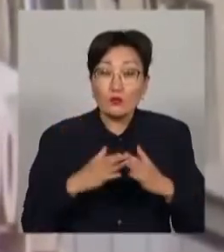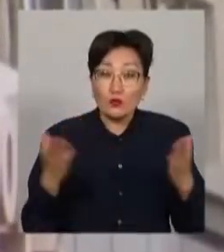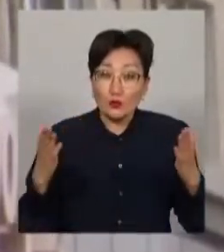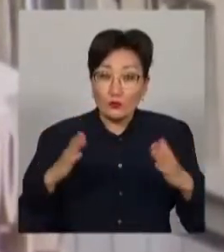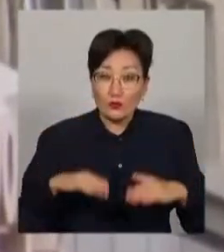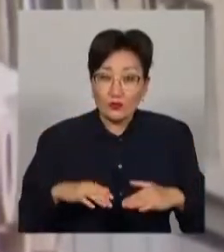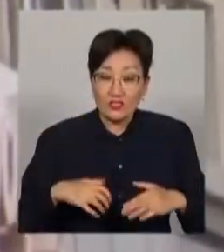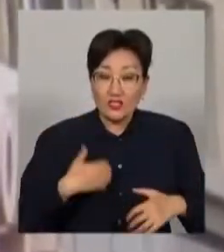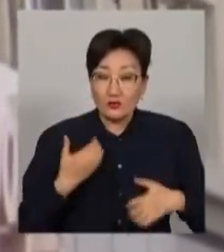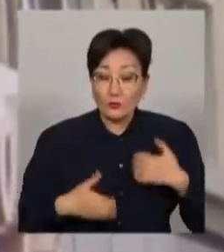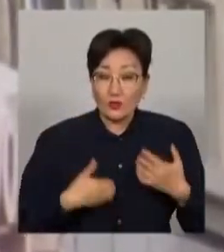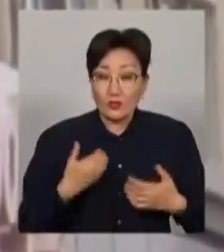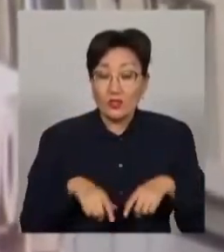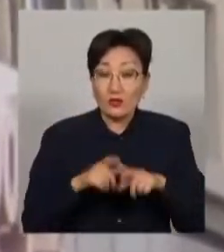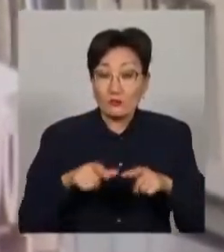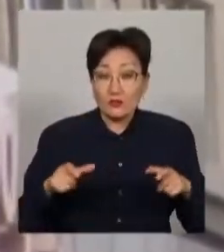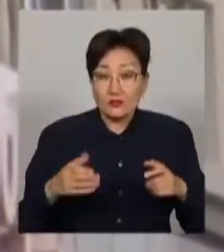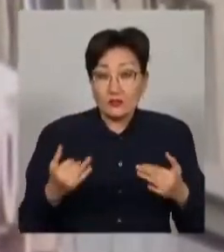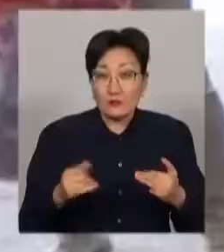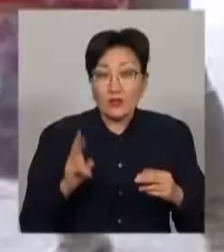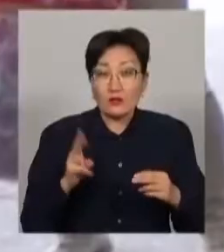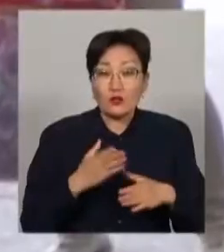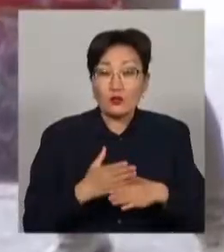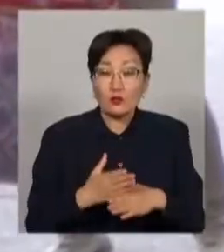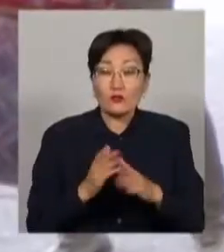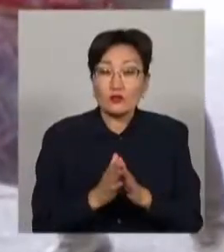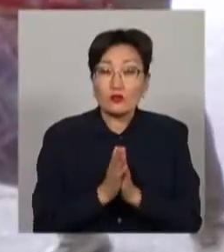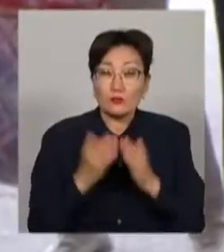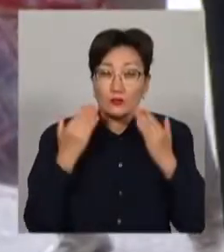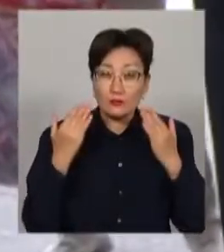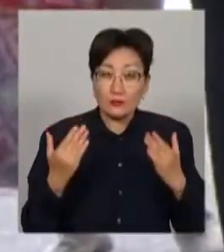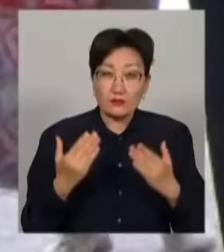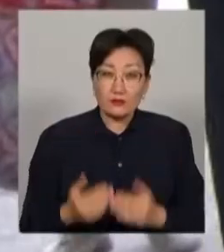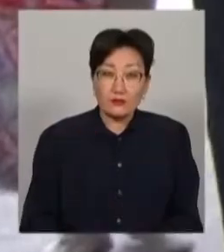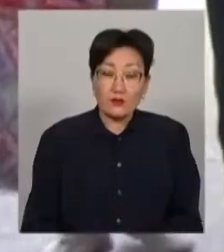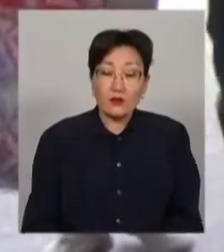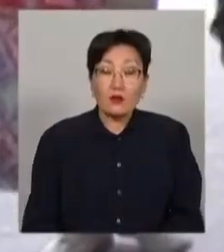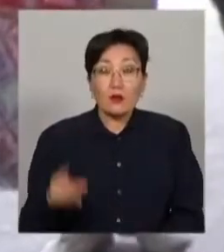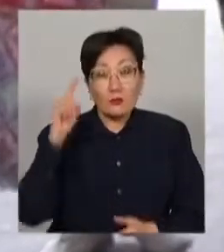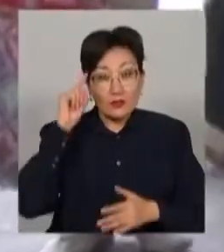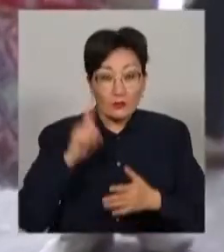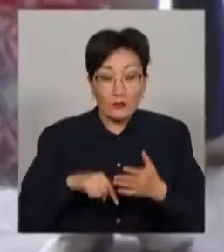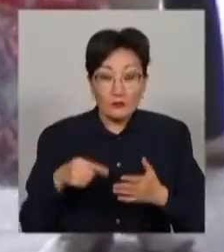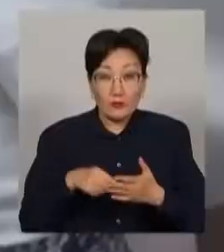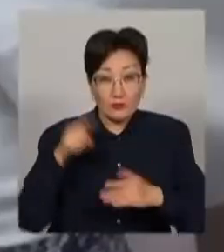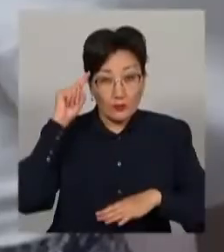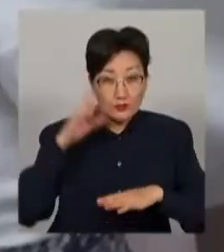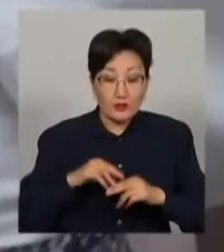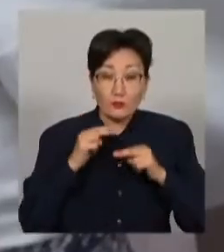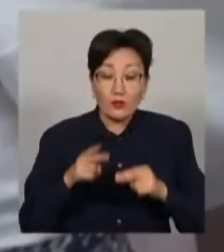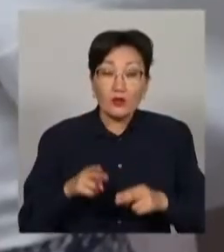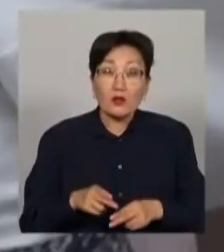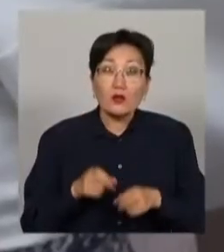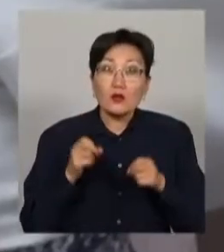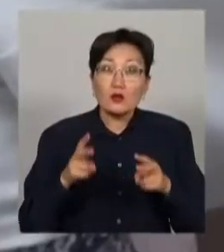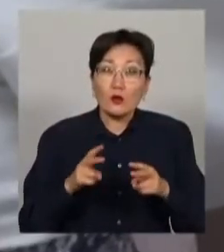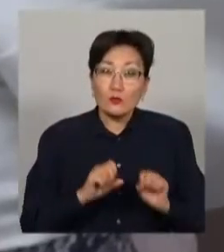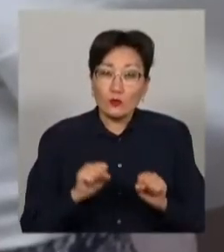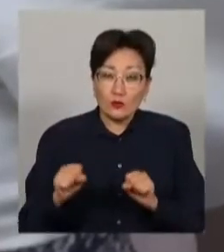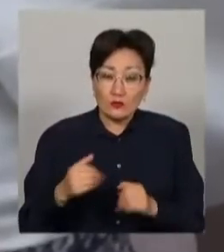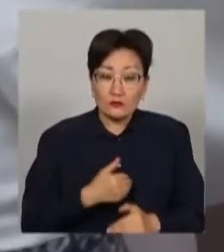деп әбден зәрезап болған тұрғындар енді кімнен көмек сұрарларын білмейді. Ал бар үміттері қала әкімі назарға алып, қауіптің